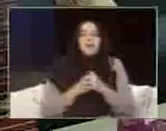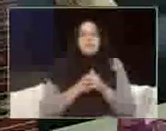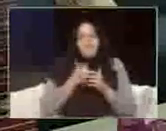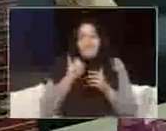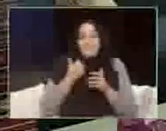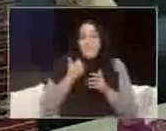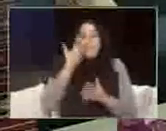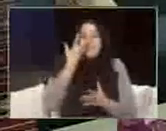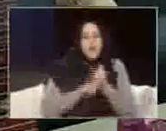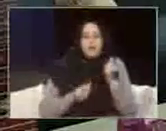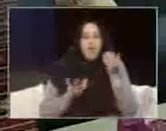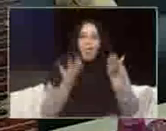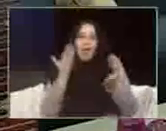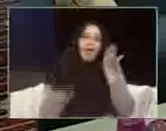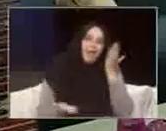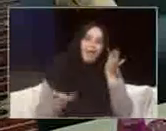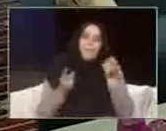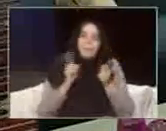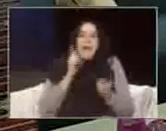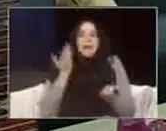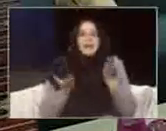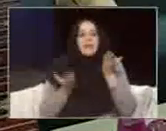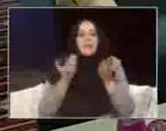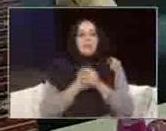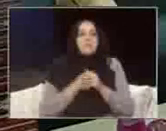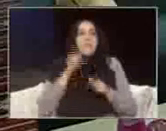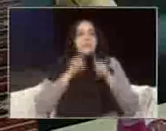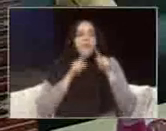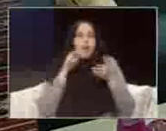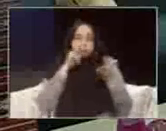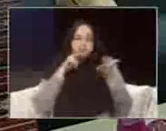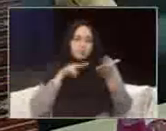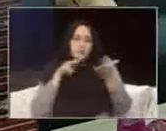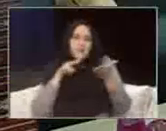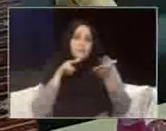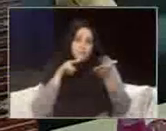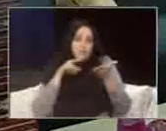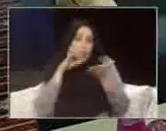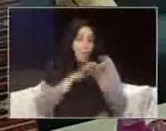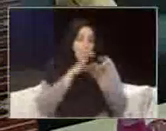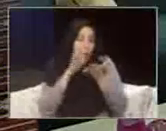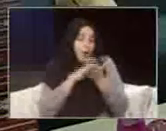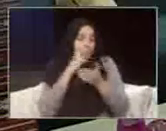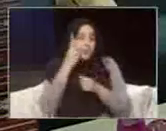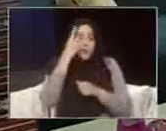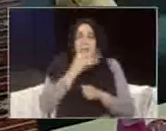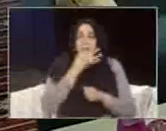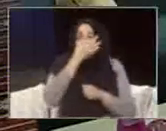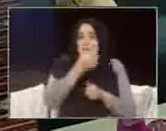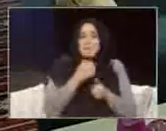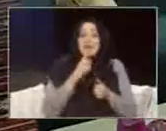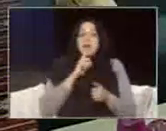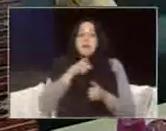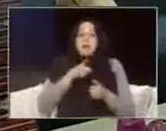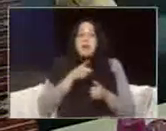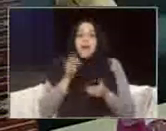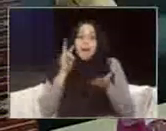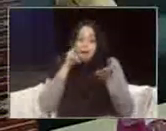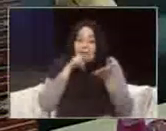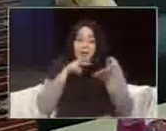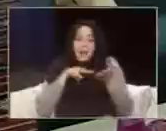فسيحدث هناك اضطراب وخلل. لذلك نقرأ بعض النصوص في آي القرآن ربنا حينما قال اقرأ في